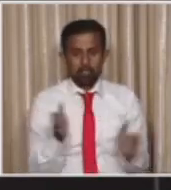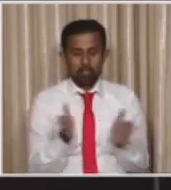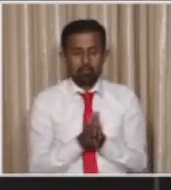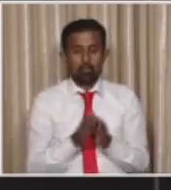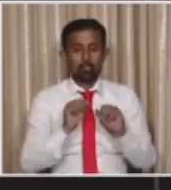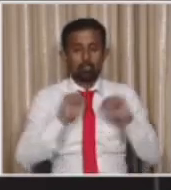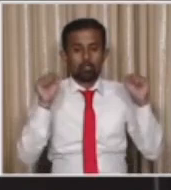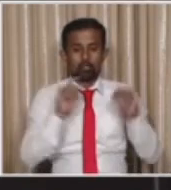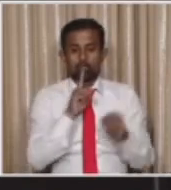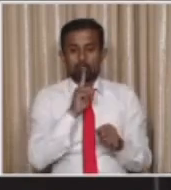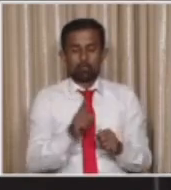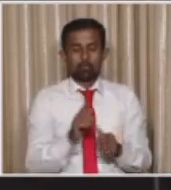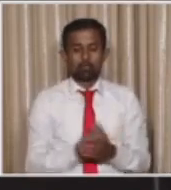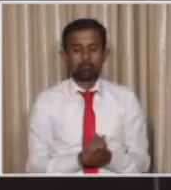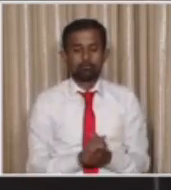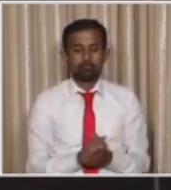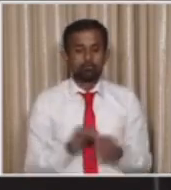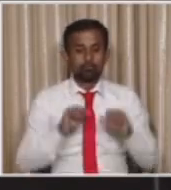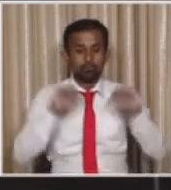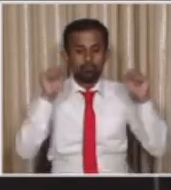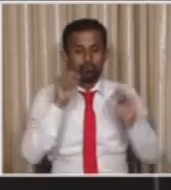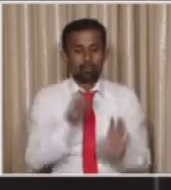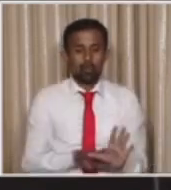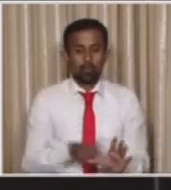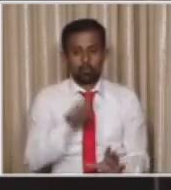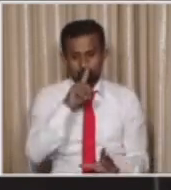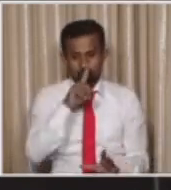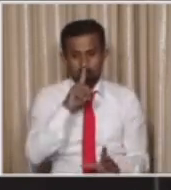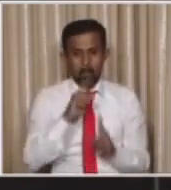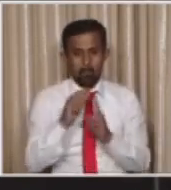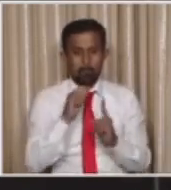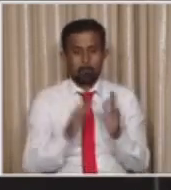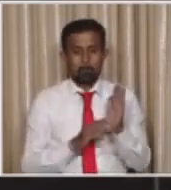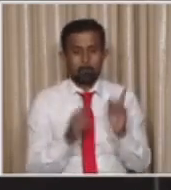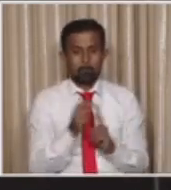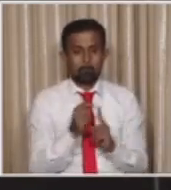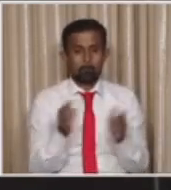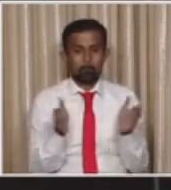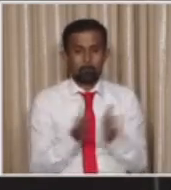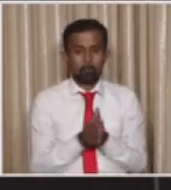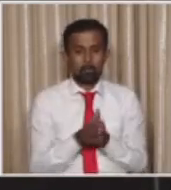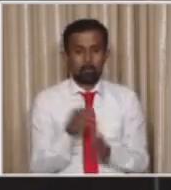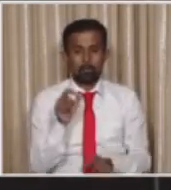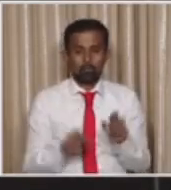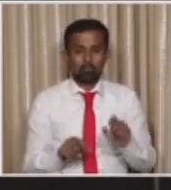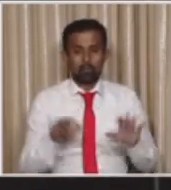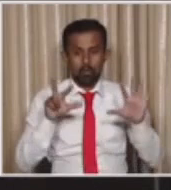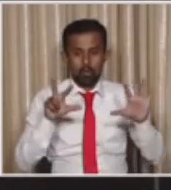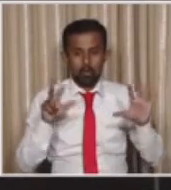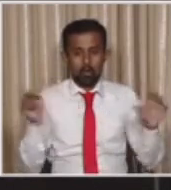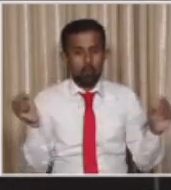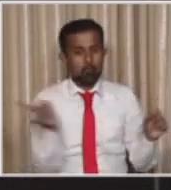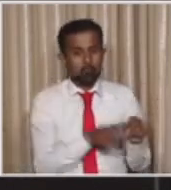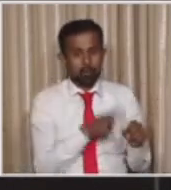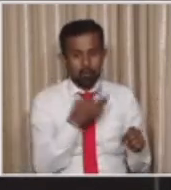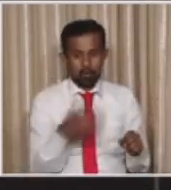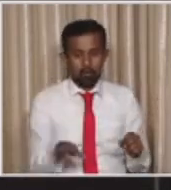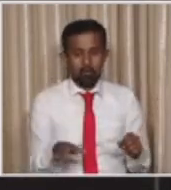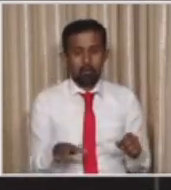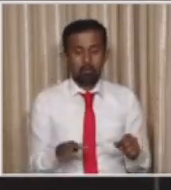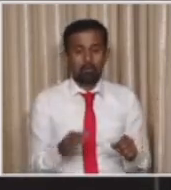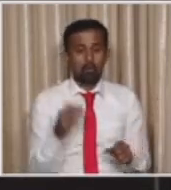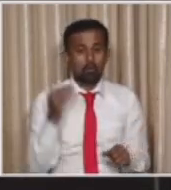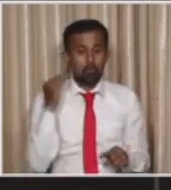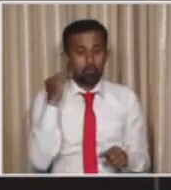අරගලය ගැන කියන්න වෙන්නේ අද අරගලයට වසරයි පාර්ලිමේන්තු මන්ත්‍රියෙක් ඇතුළු 8 දෙනෙක්ව ඝාතනය කළා